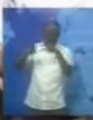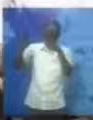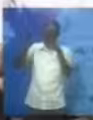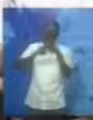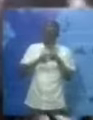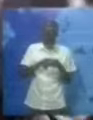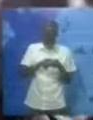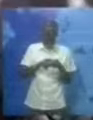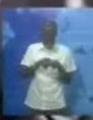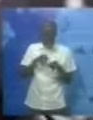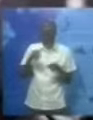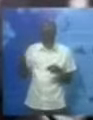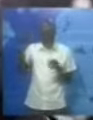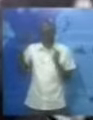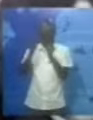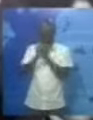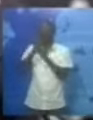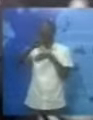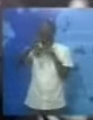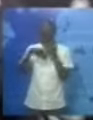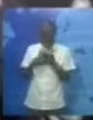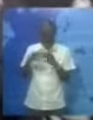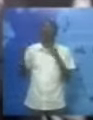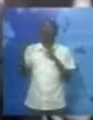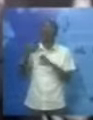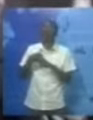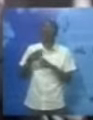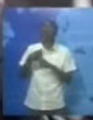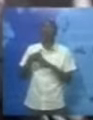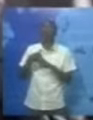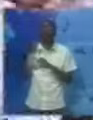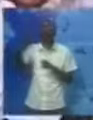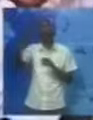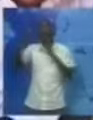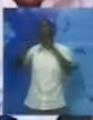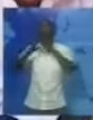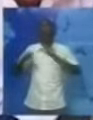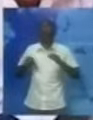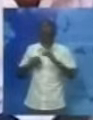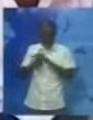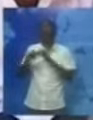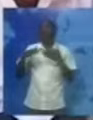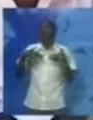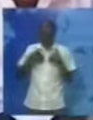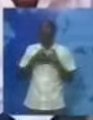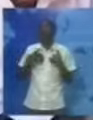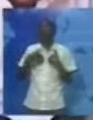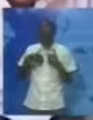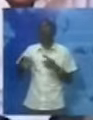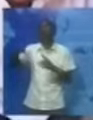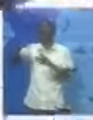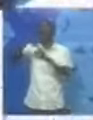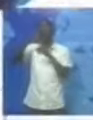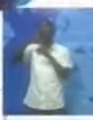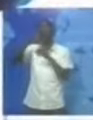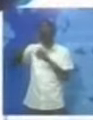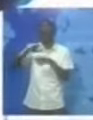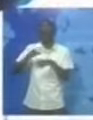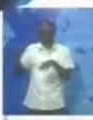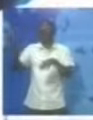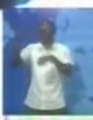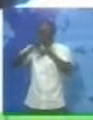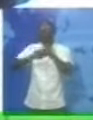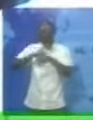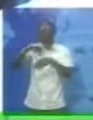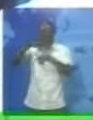augmenté. Malgré toutes ces difficultés, l'abattoir frigorifique de Bobo-Dioulasso, de l'avis des spécialistes, met sur le marché